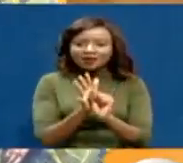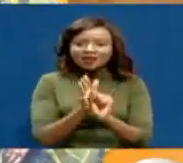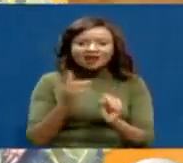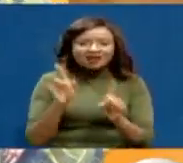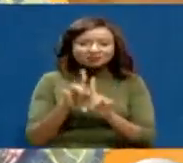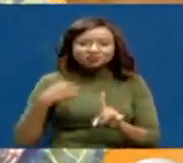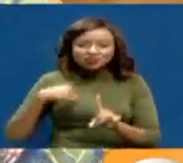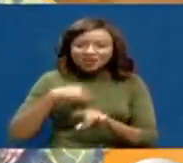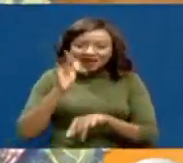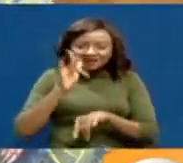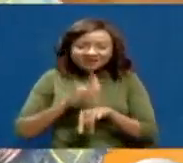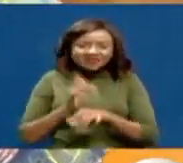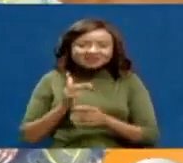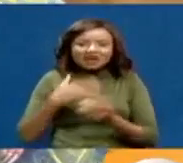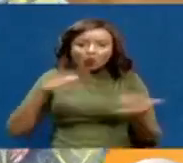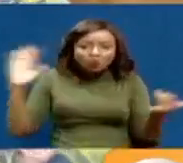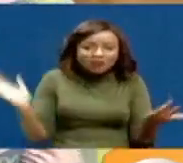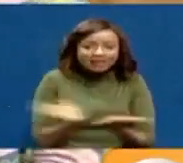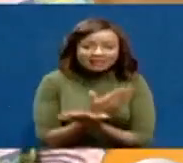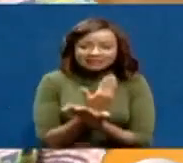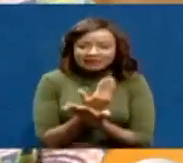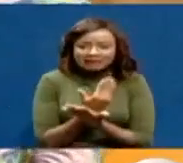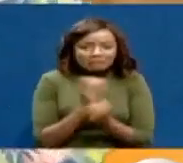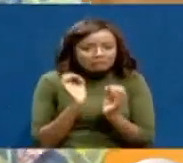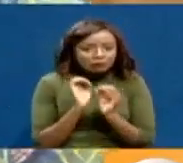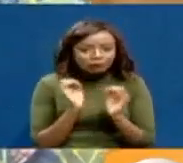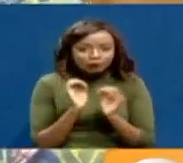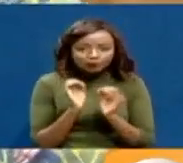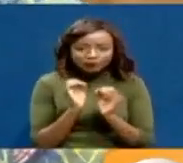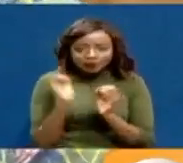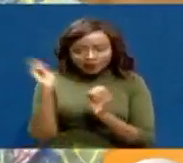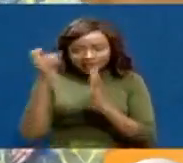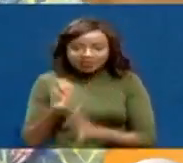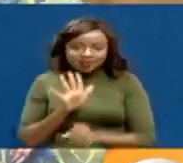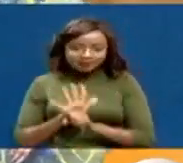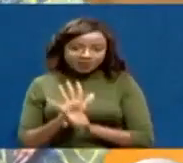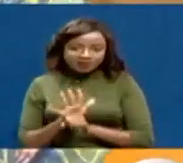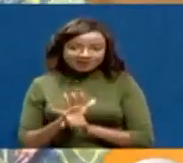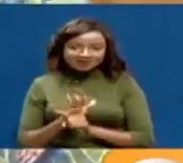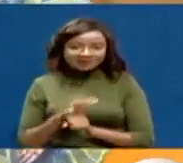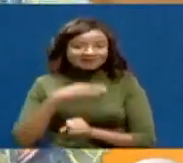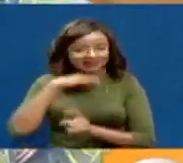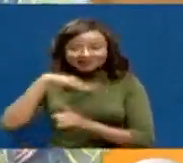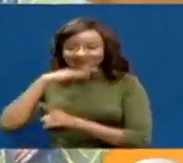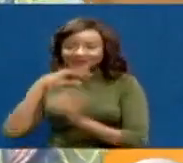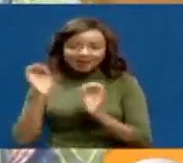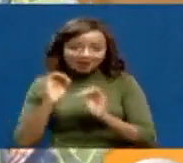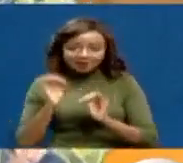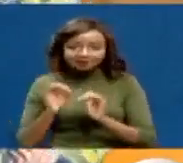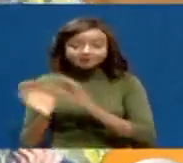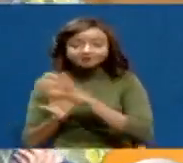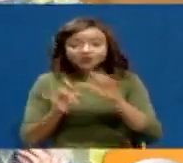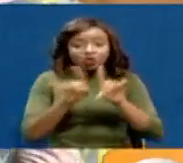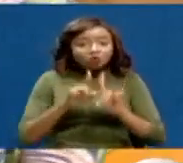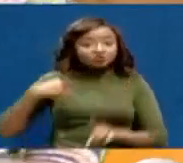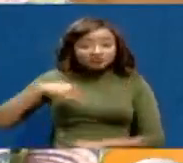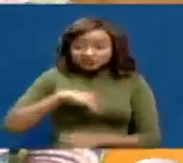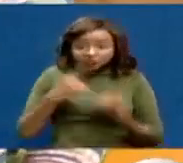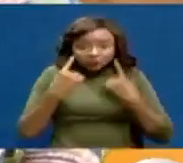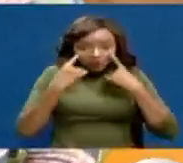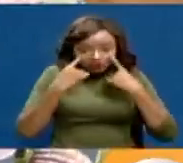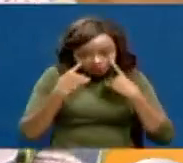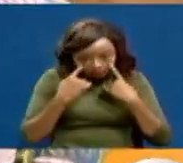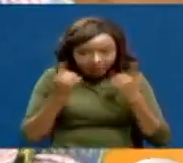kuumiza au kumaliza Wakenya wengi zaidi. Sisi zote twajionea